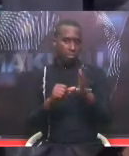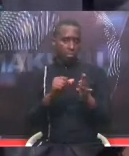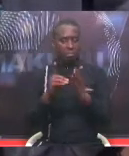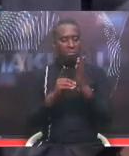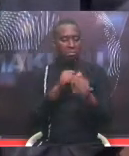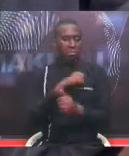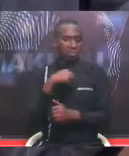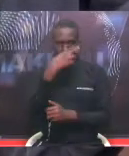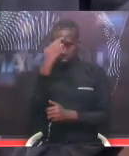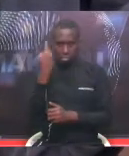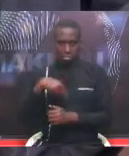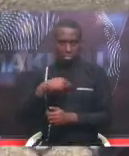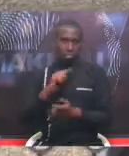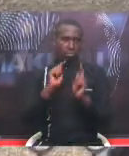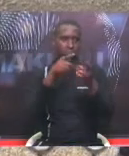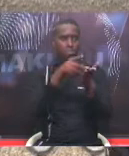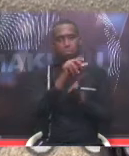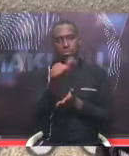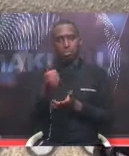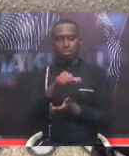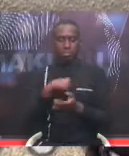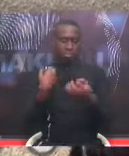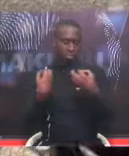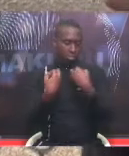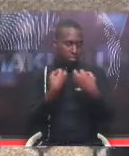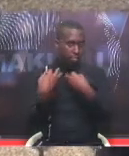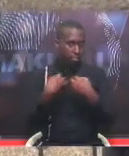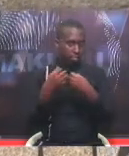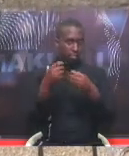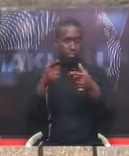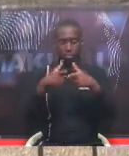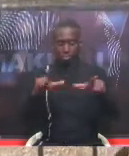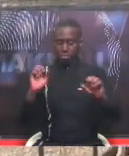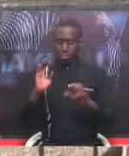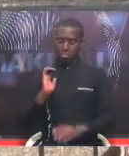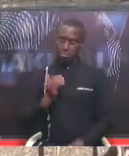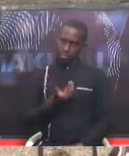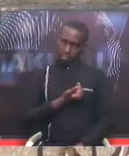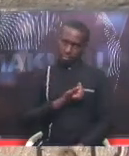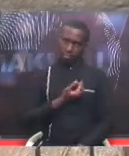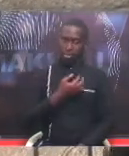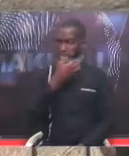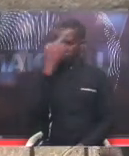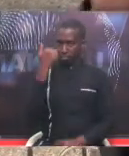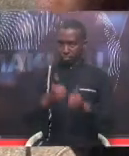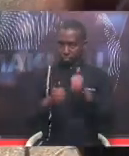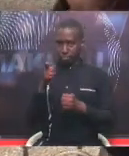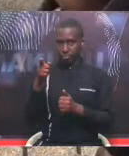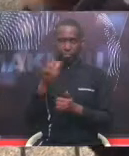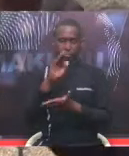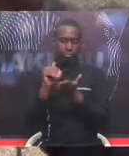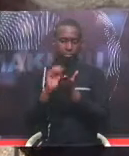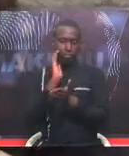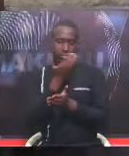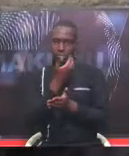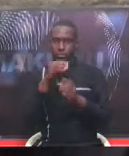karabyanga, niyo mpamvu twagiye kwigurira handi. Banze kudusobanurira niba ubutaka ari ubwacu, uti impamvu kiriya kirwa kindi